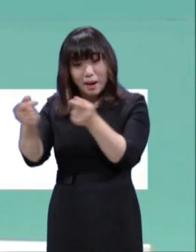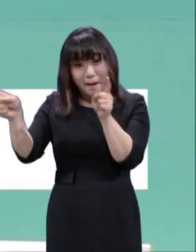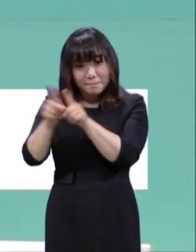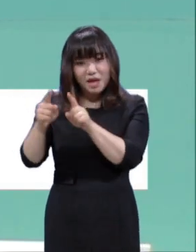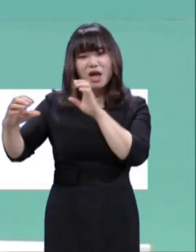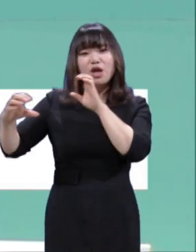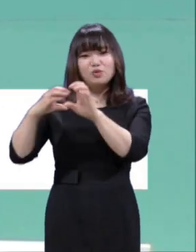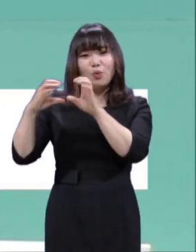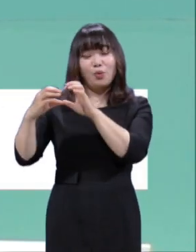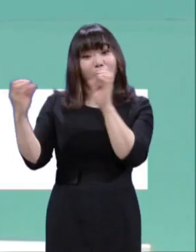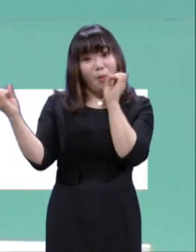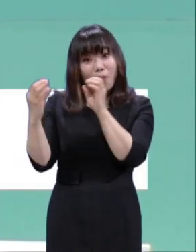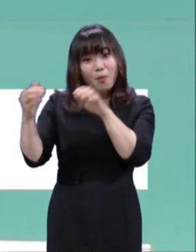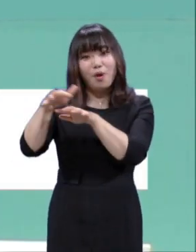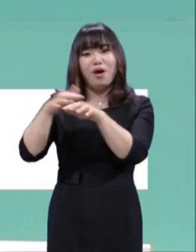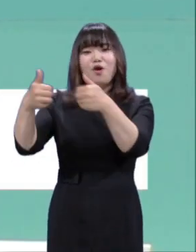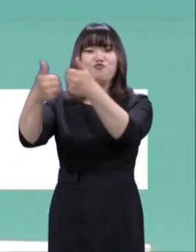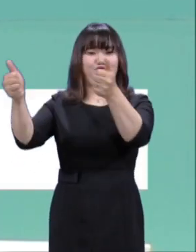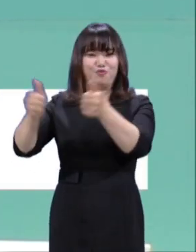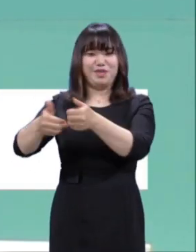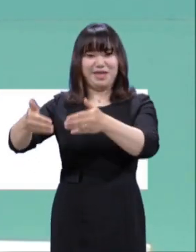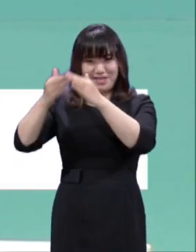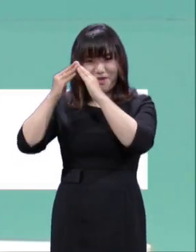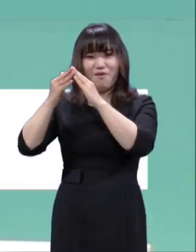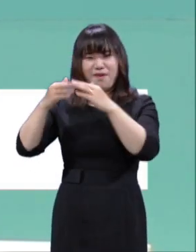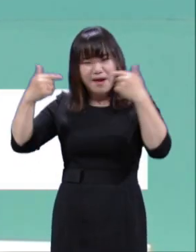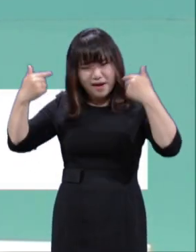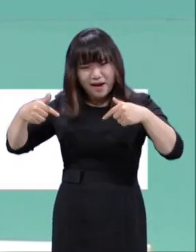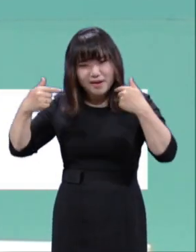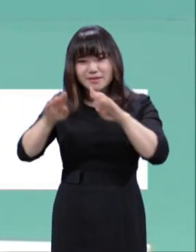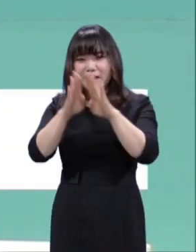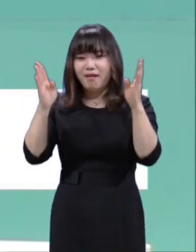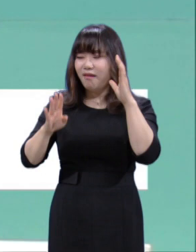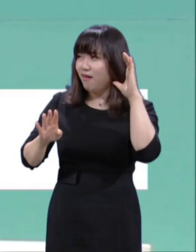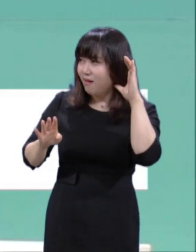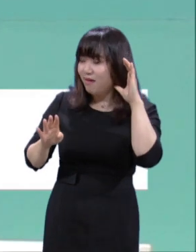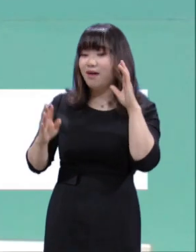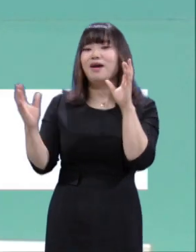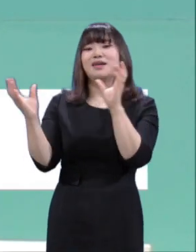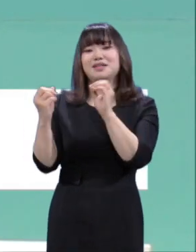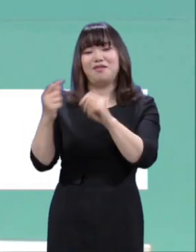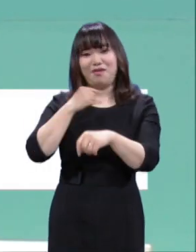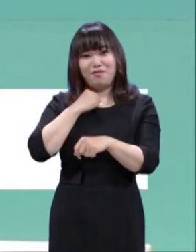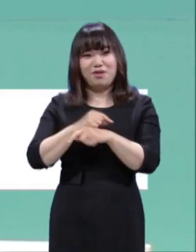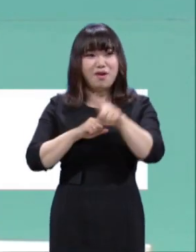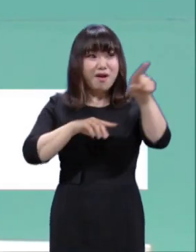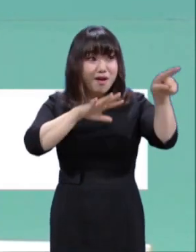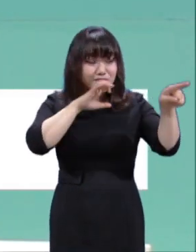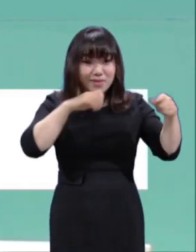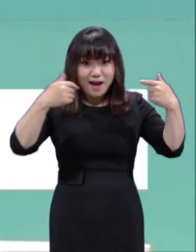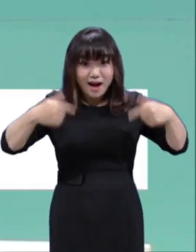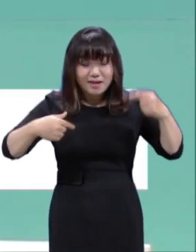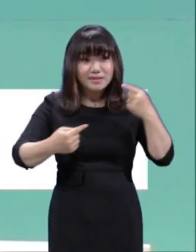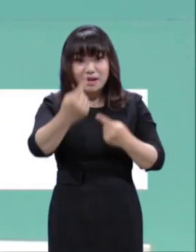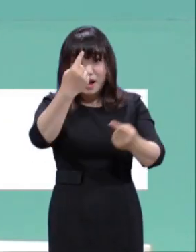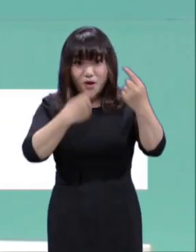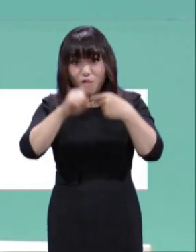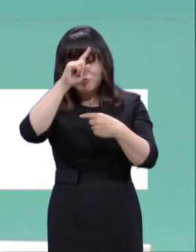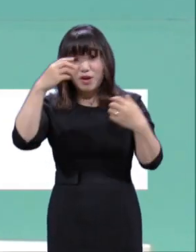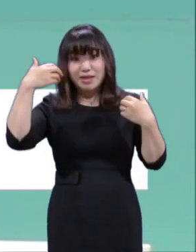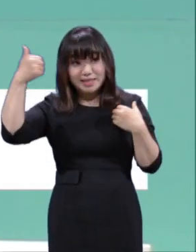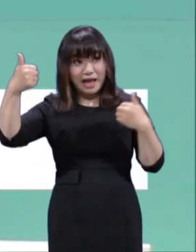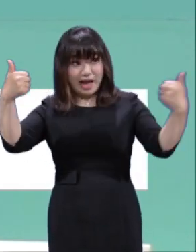구정발전소통위원회를 설치하여 운영토록 하겠습니다. 그리고 민원 현장을 찾아오는